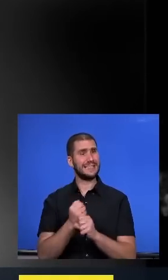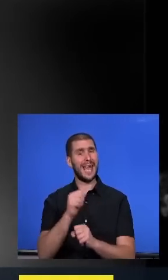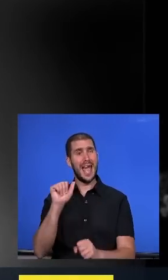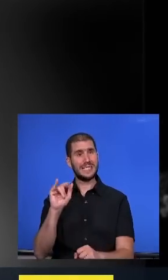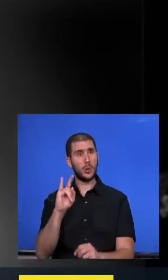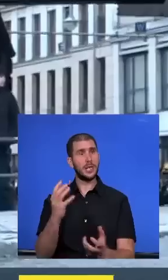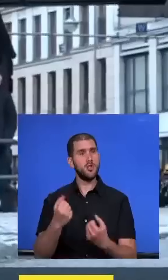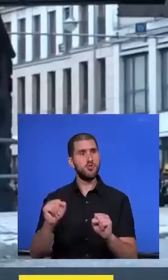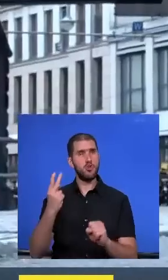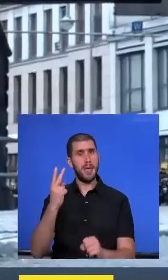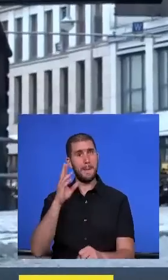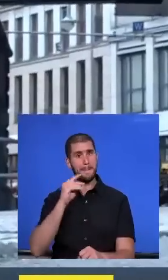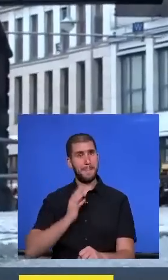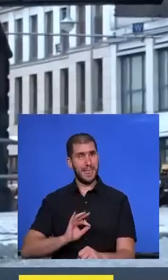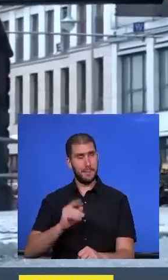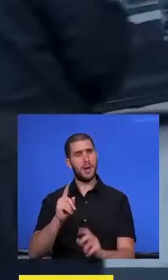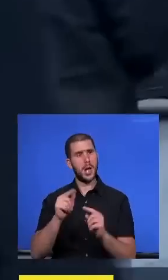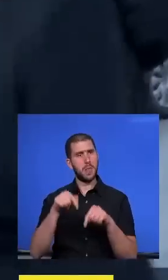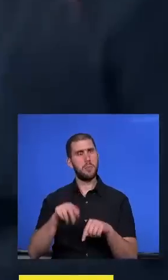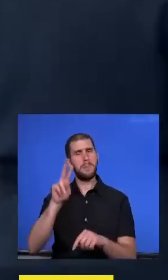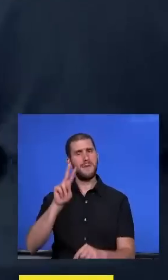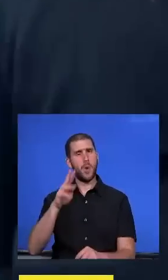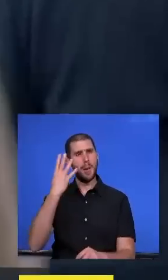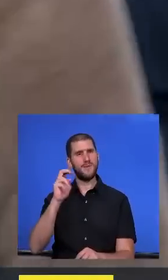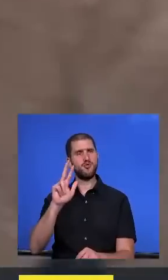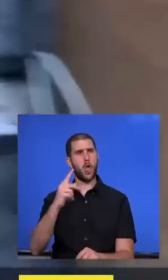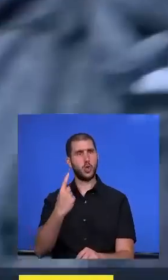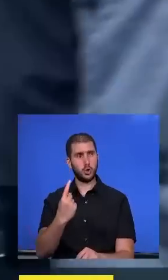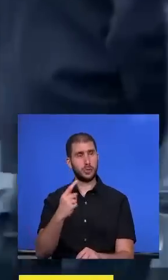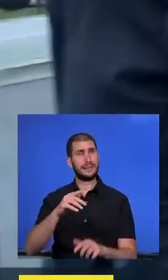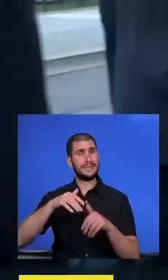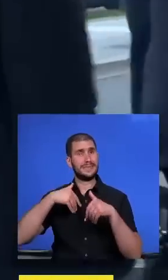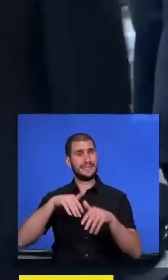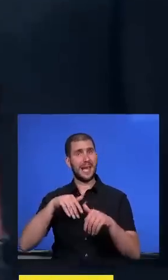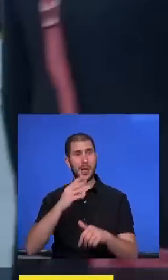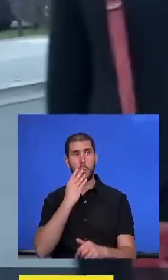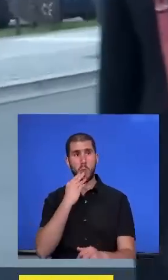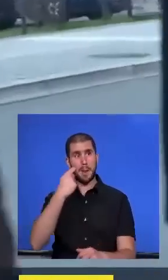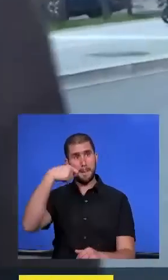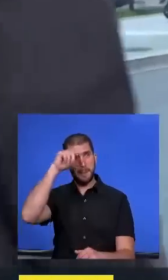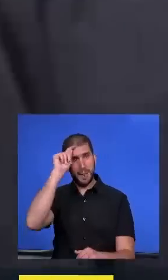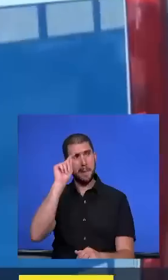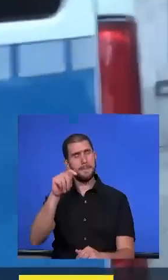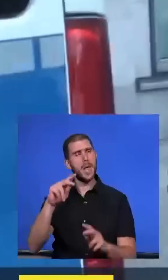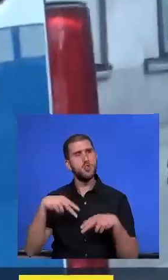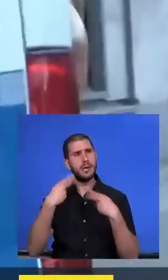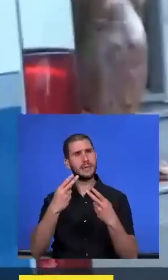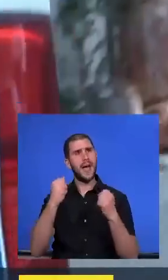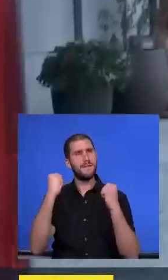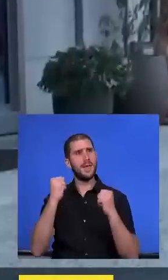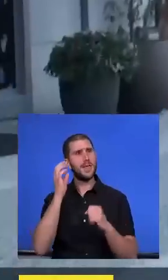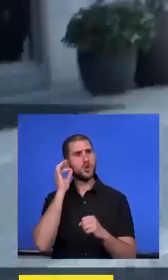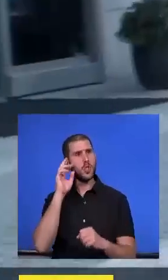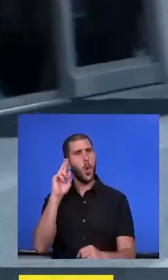לשחרר שניים מבניה מתרחשת פה בפברואר 43. צעדה הזו של יהודי ברלין היום באה לשחזר את הפגנת נשות